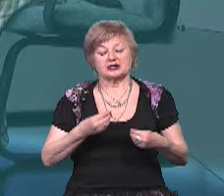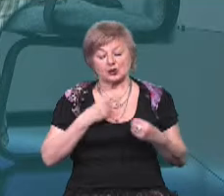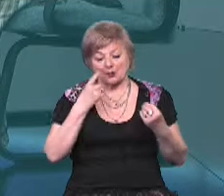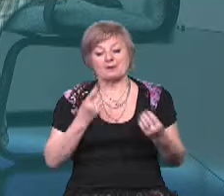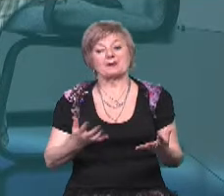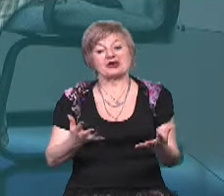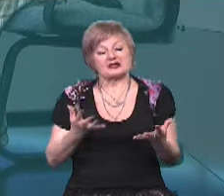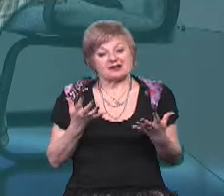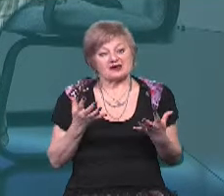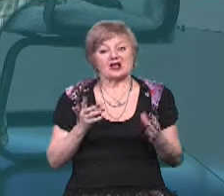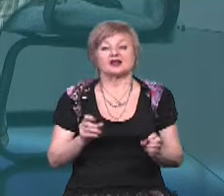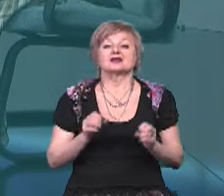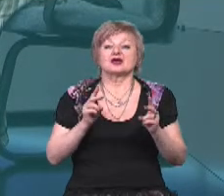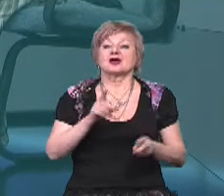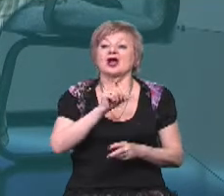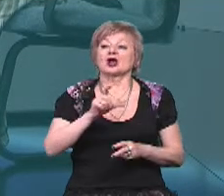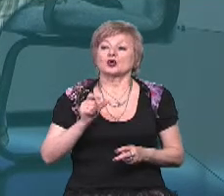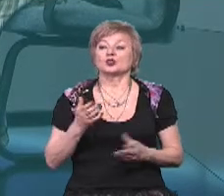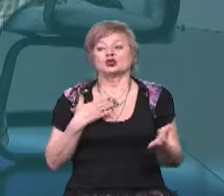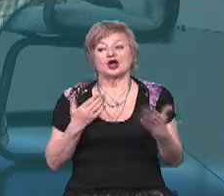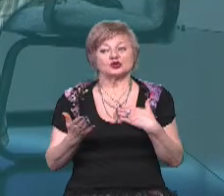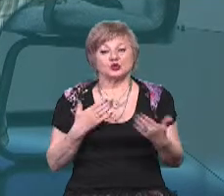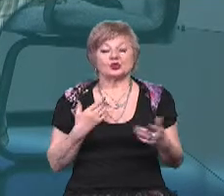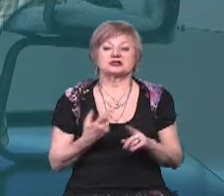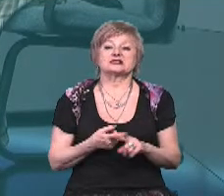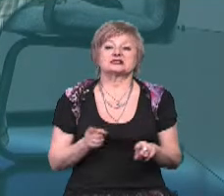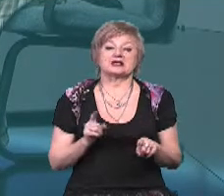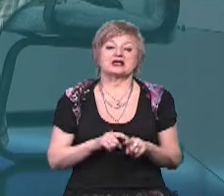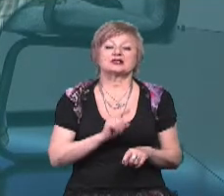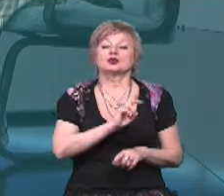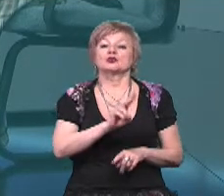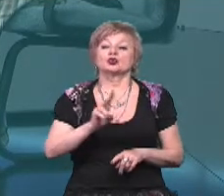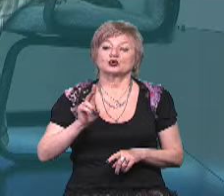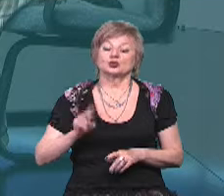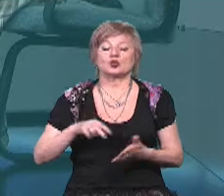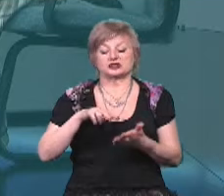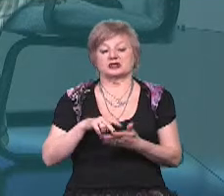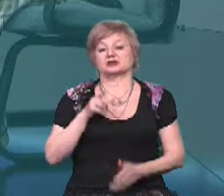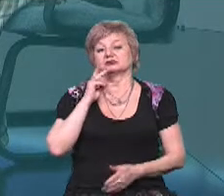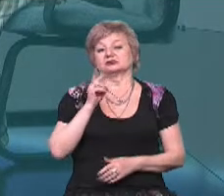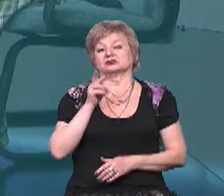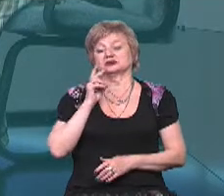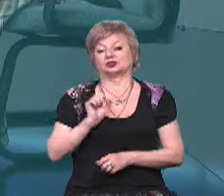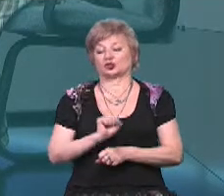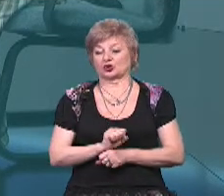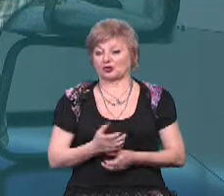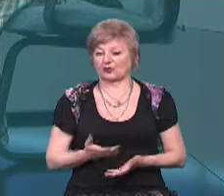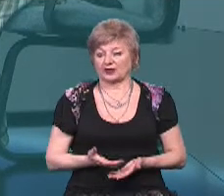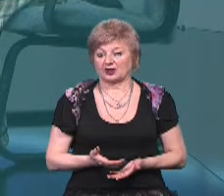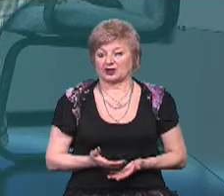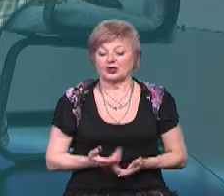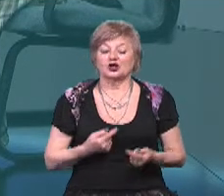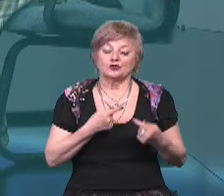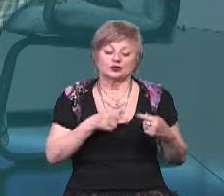уявлення про те, як люди ставляться до тих, хто стоїть і палить на зупинках або в інших